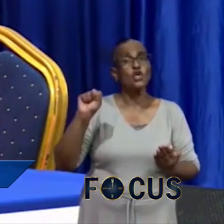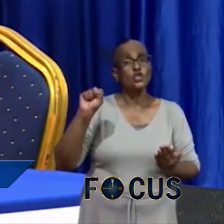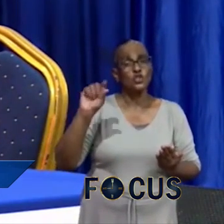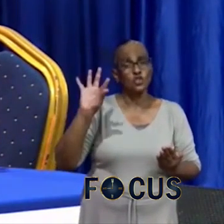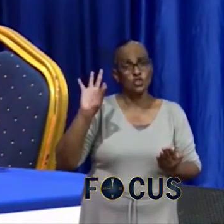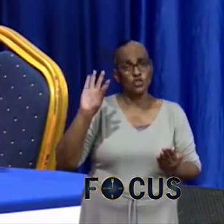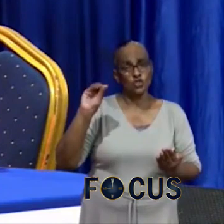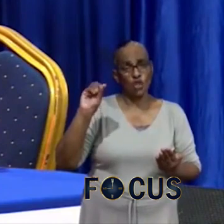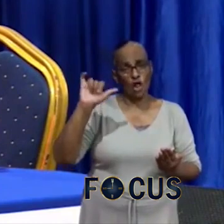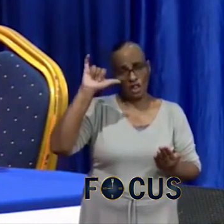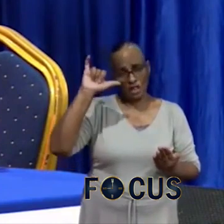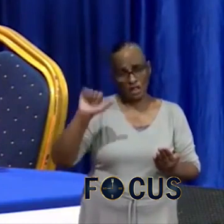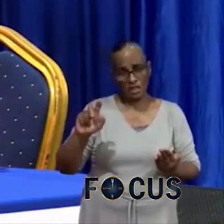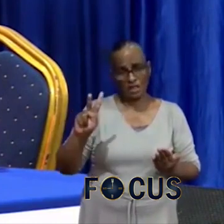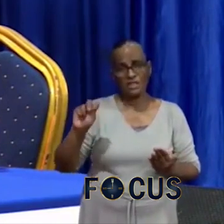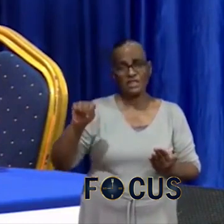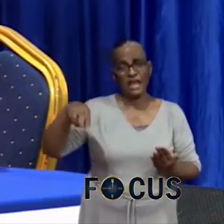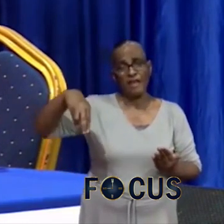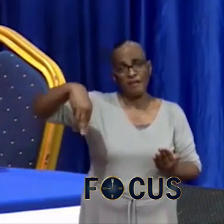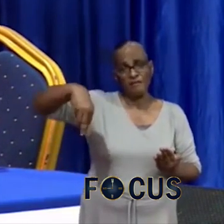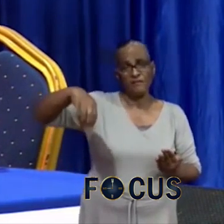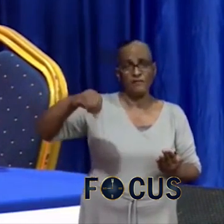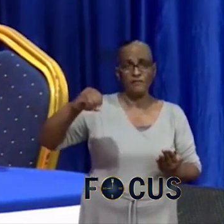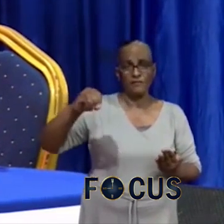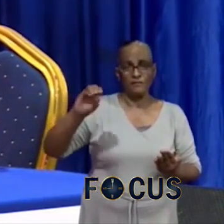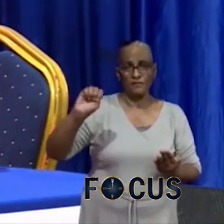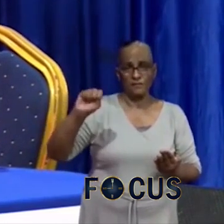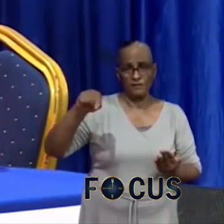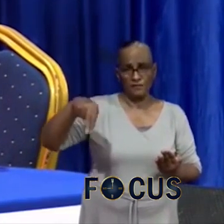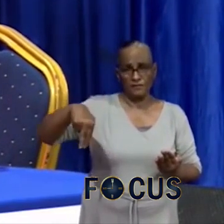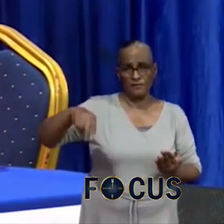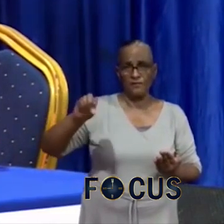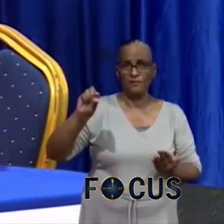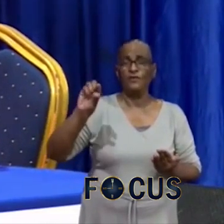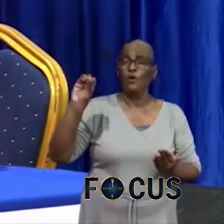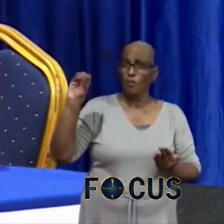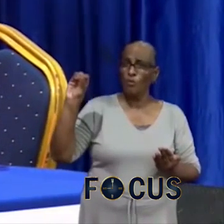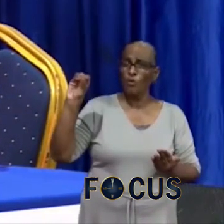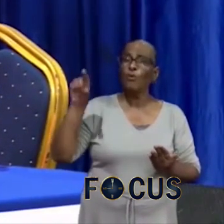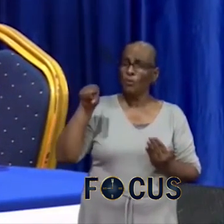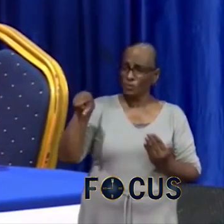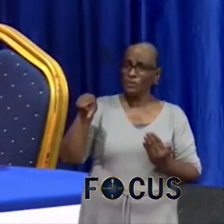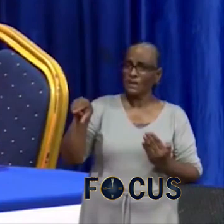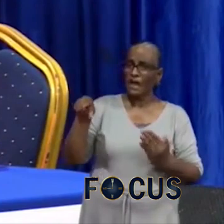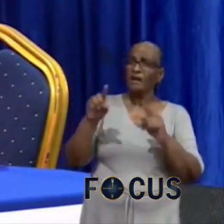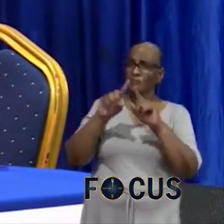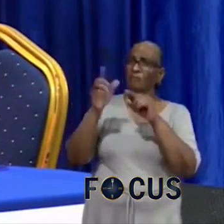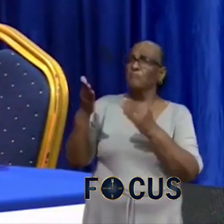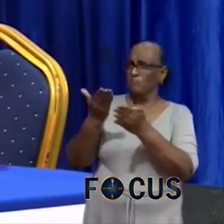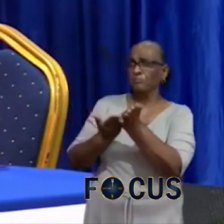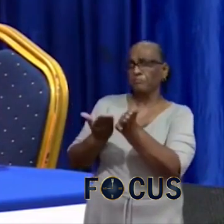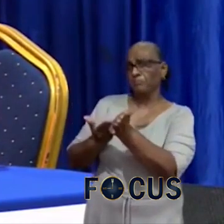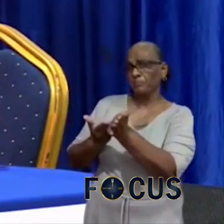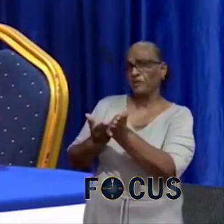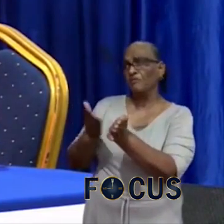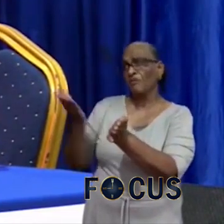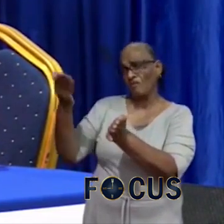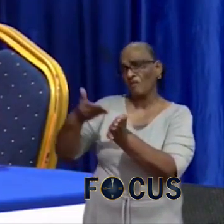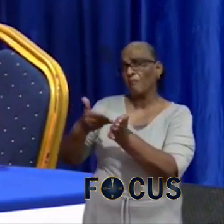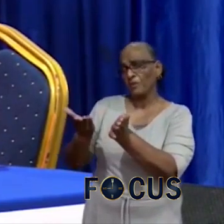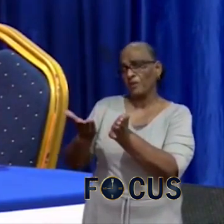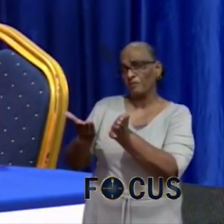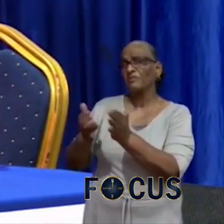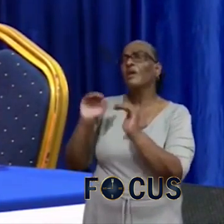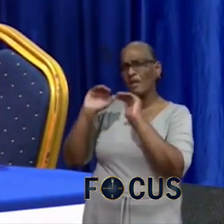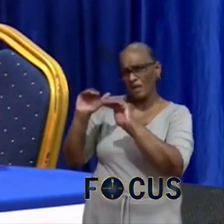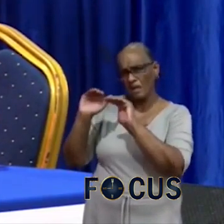Stalkertsijver of misschien ook vanuit het zuiden, dan kom je op Pukisarong of zo terecht. Dat kan allemaal. Er wordt wel gevraagd dat u zoveel als mogelijk